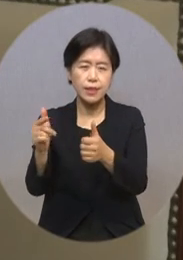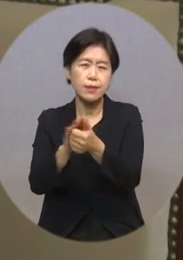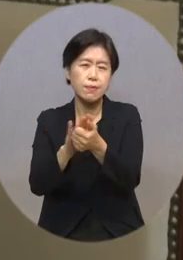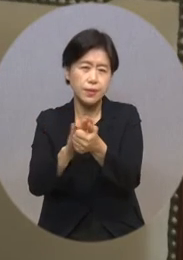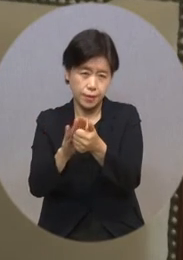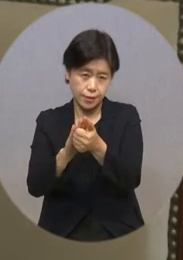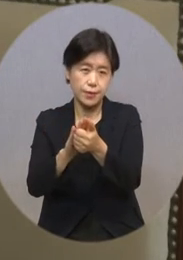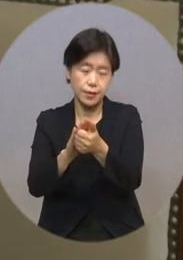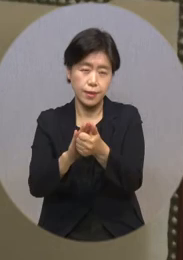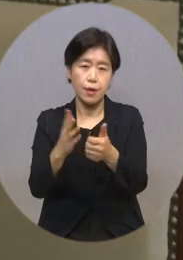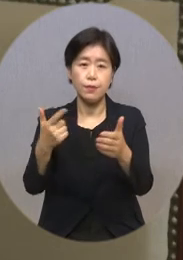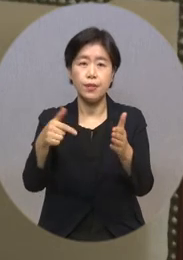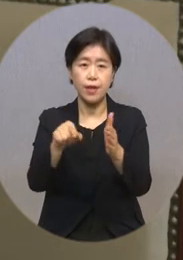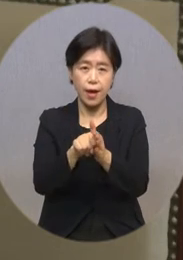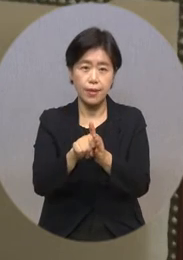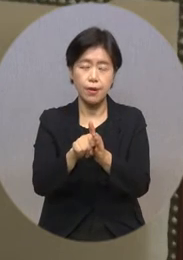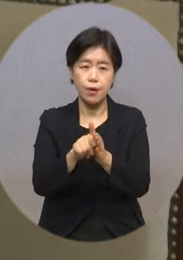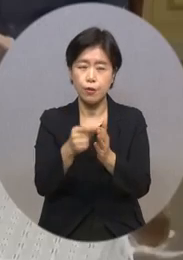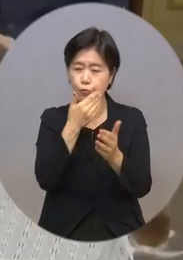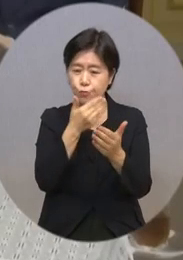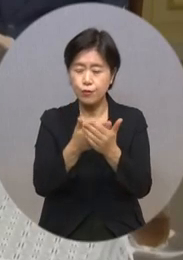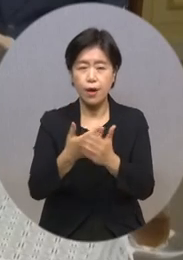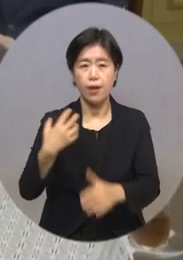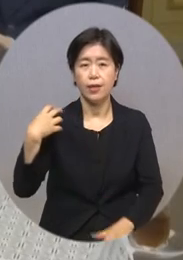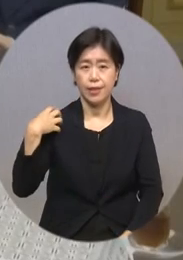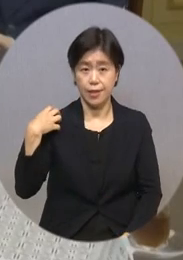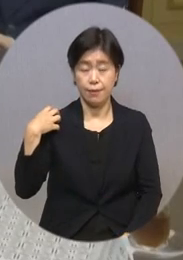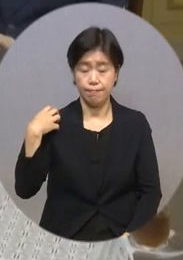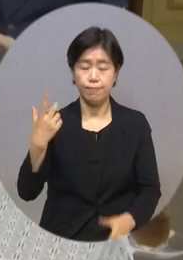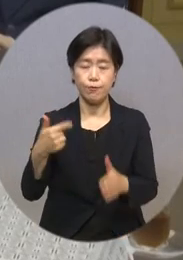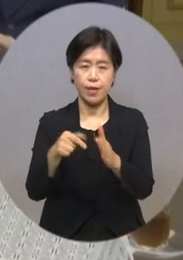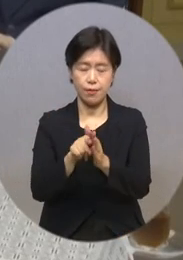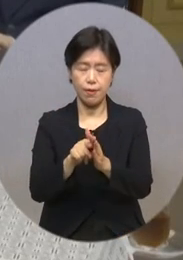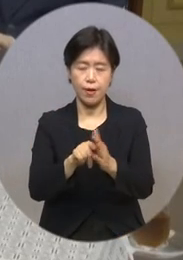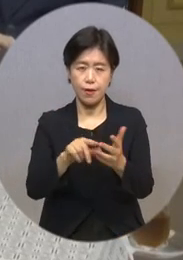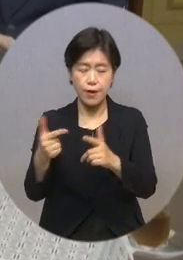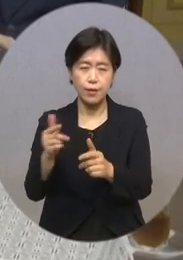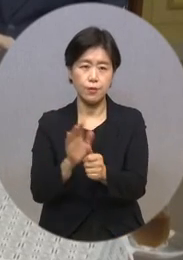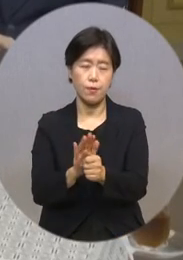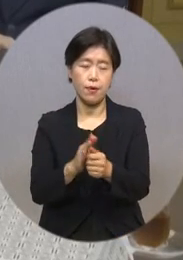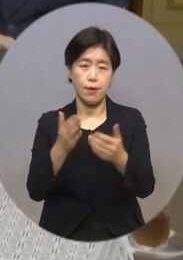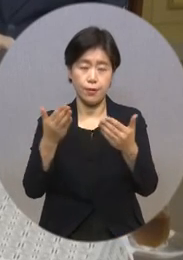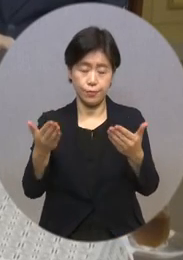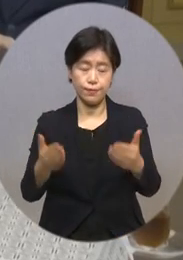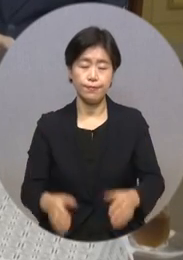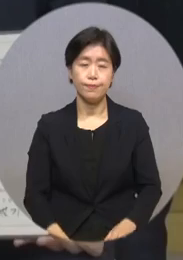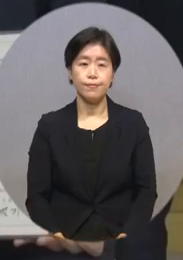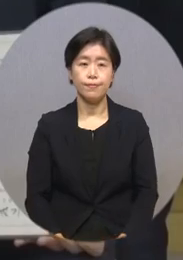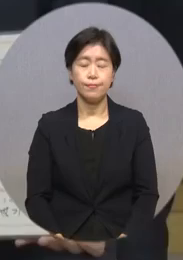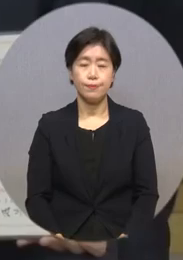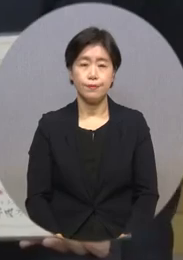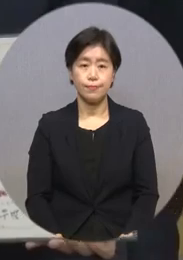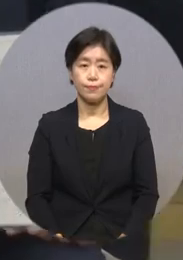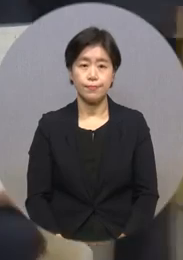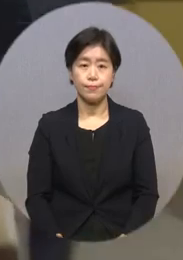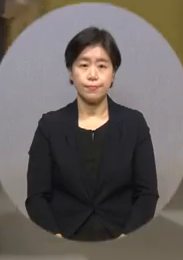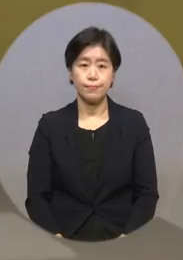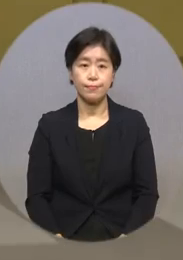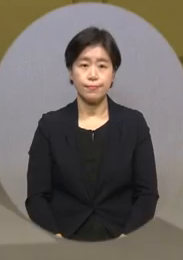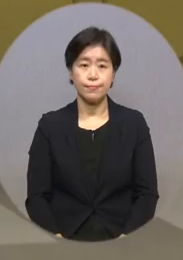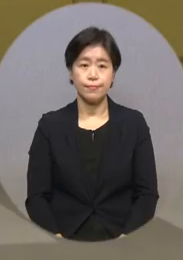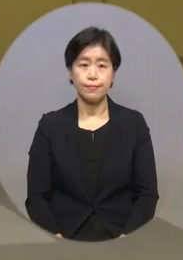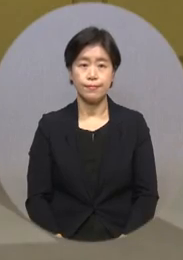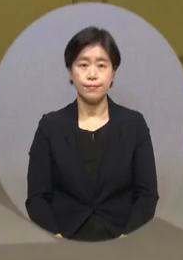장애인 고용 복지 허브가 되도록 행정적 지원을 아끼지 않겠다고 입장을 전했습니다 복지 때리 전복